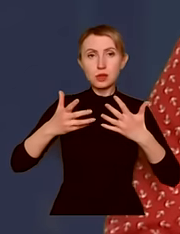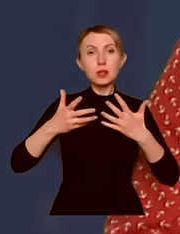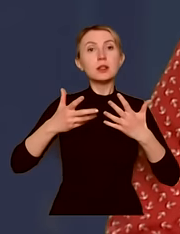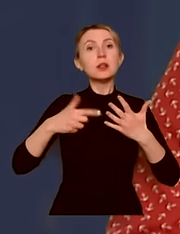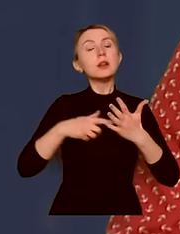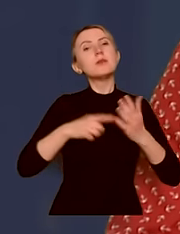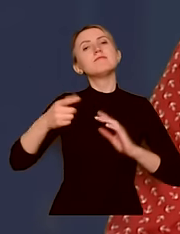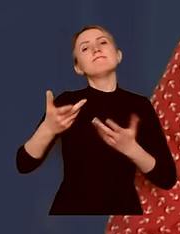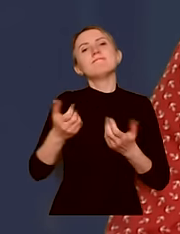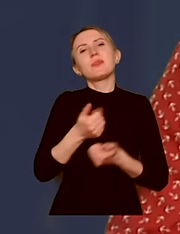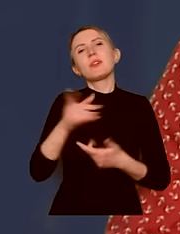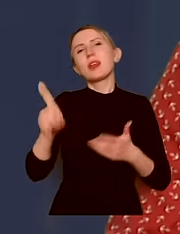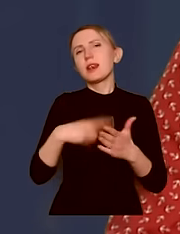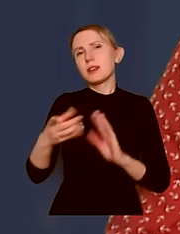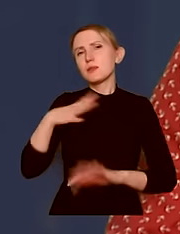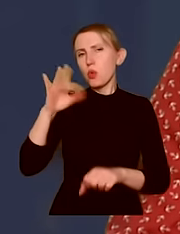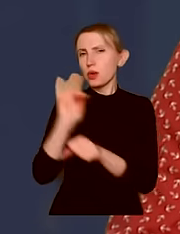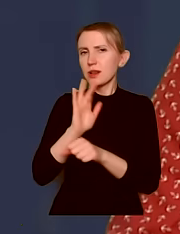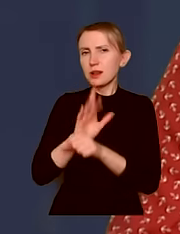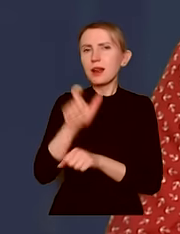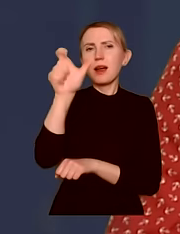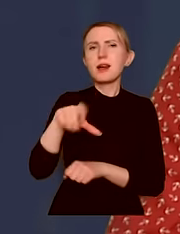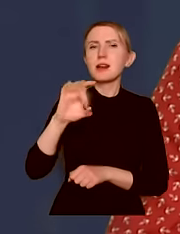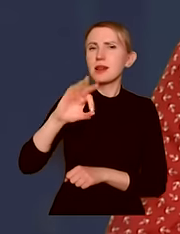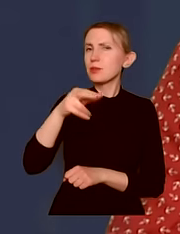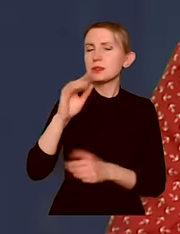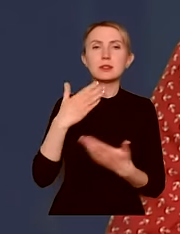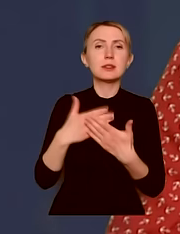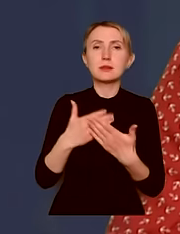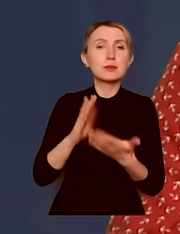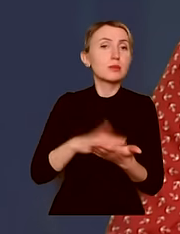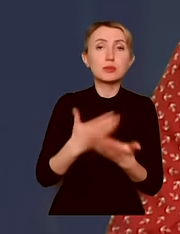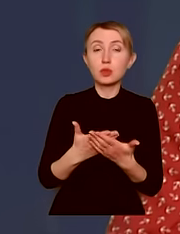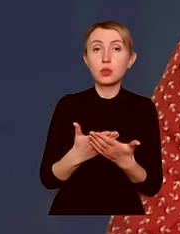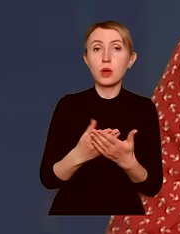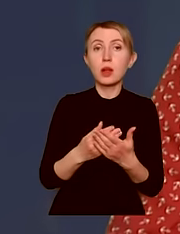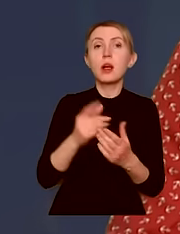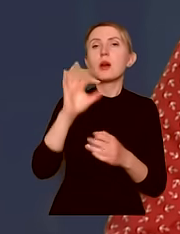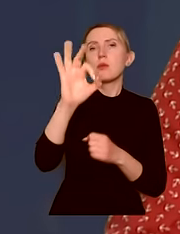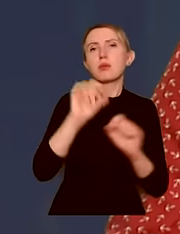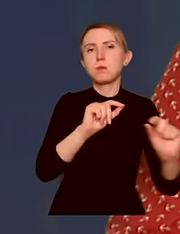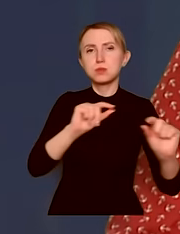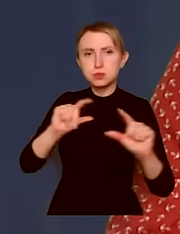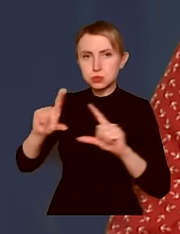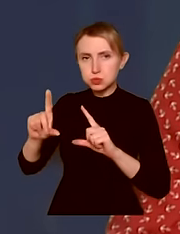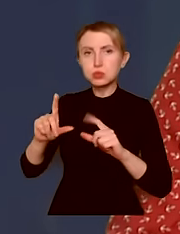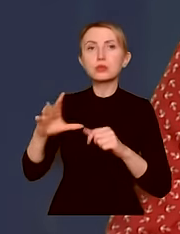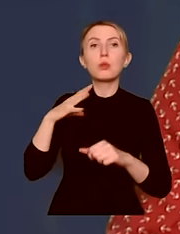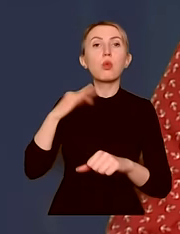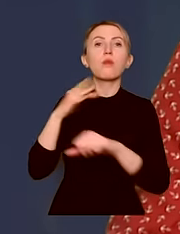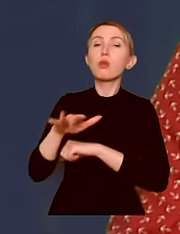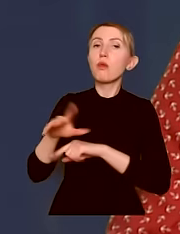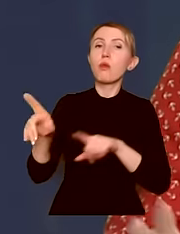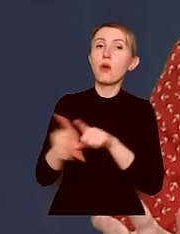My wielokrotnie też krytykowaliśmy Adama Glapińskiego, na przykład za podnoszenie stóp procentowych, to odbijało się dużym rykoszetem